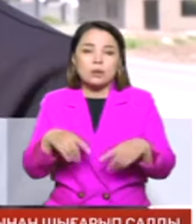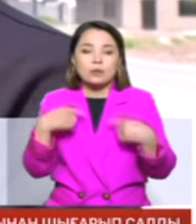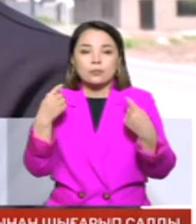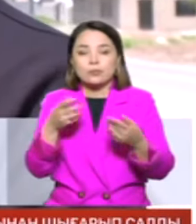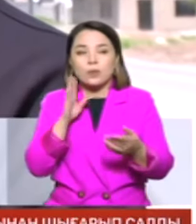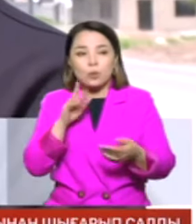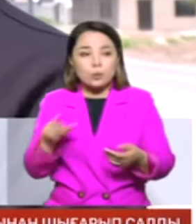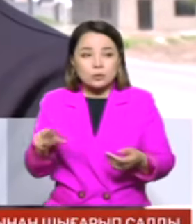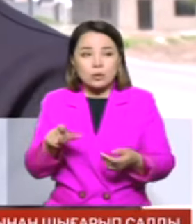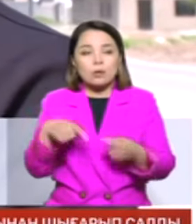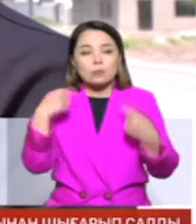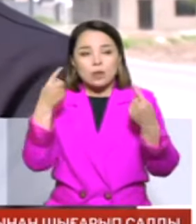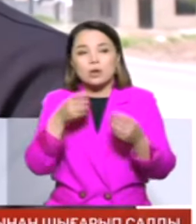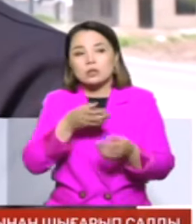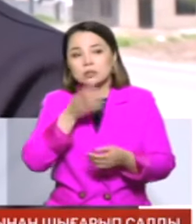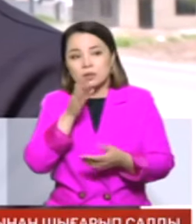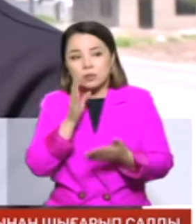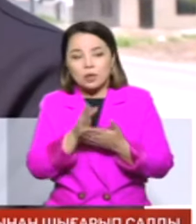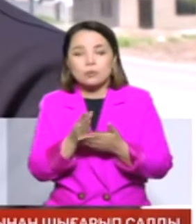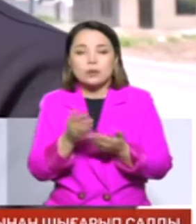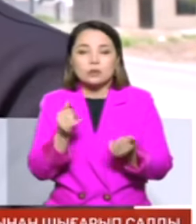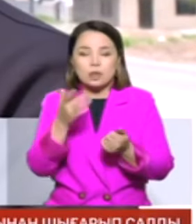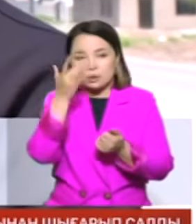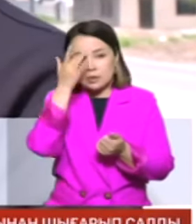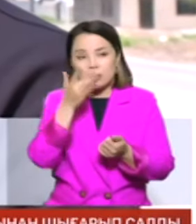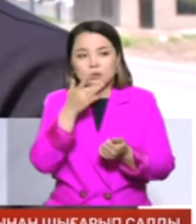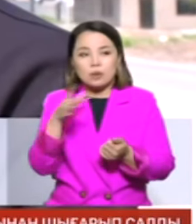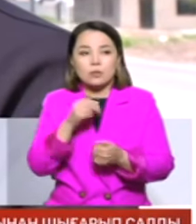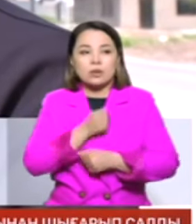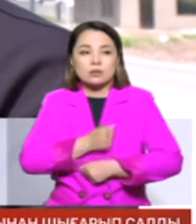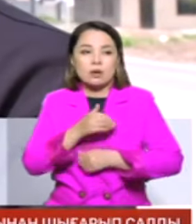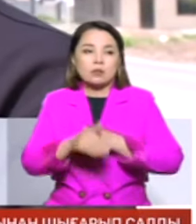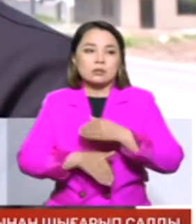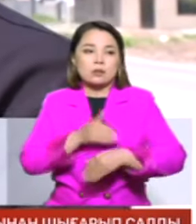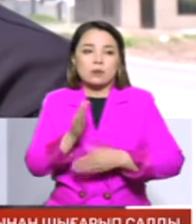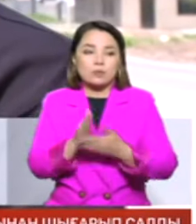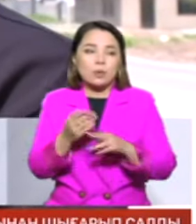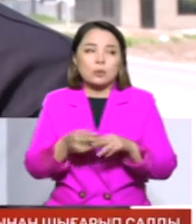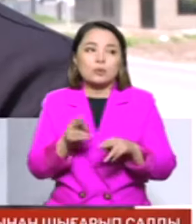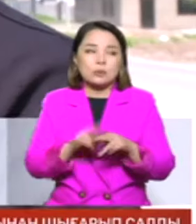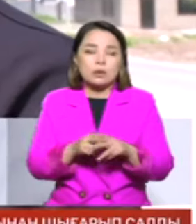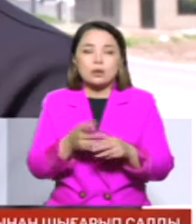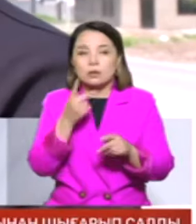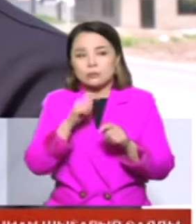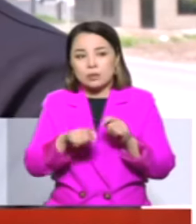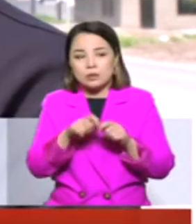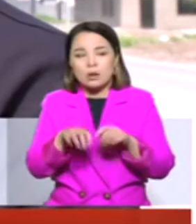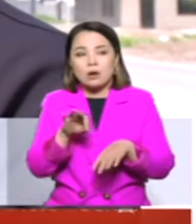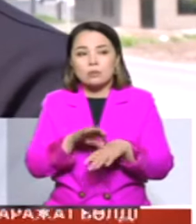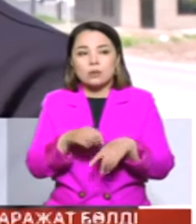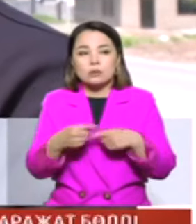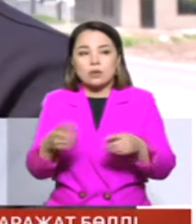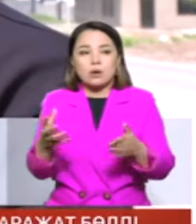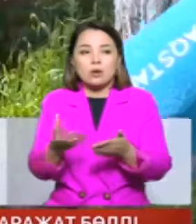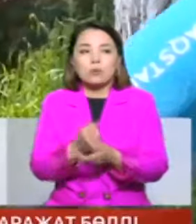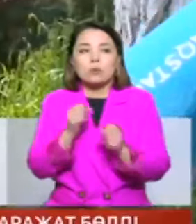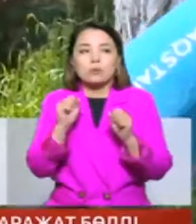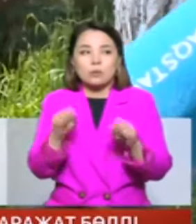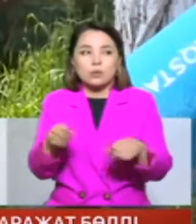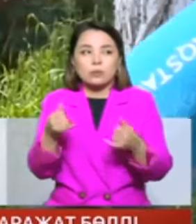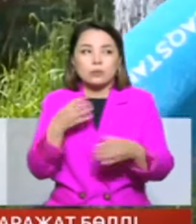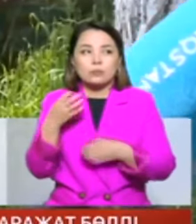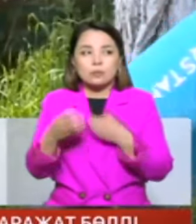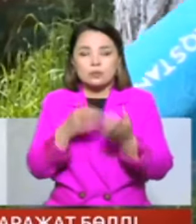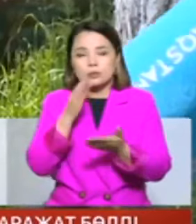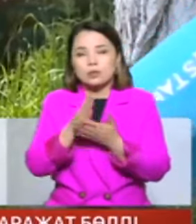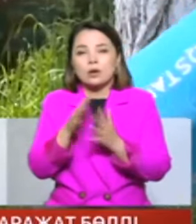ішеді, балалар жаздың күні қойды болмайды, кішкене баланың бәрі суға шомылады. Мынадан сынама алса неше түрі ауру тарауы мүмкін. Содан қорқып